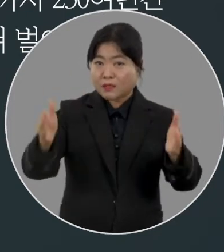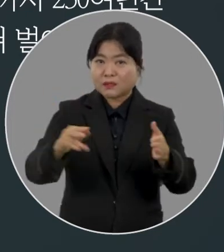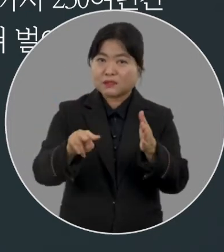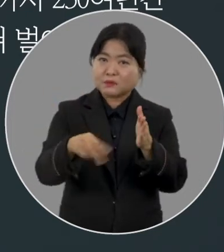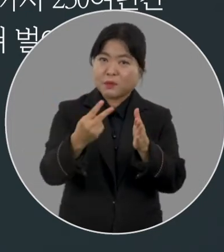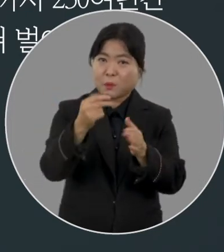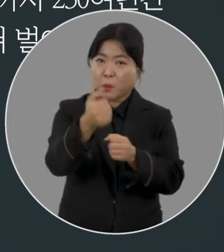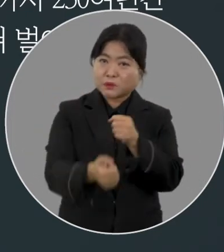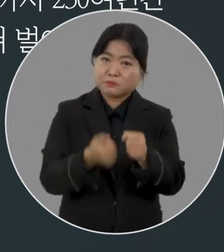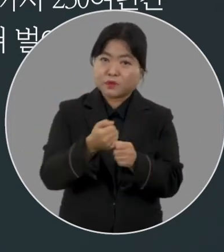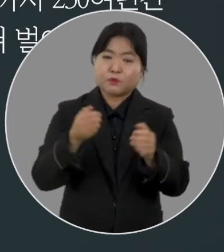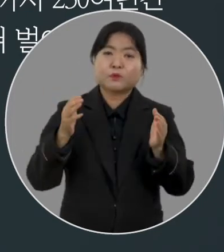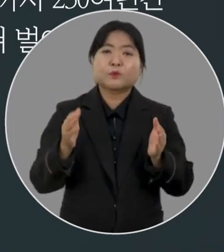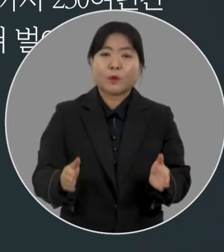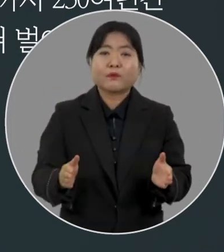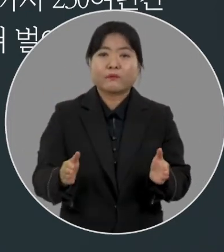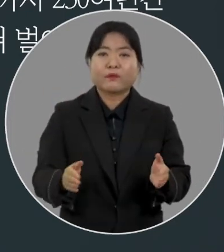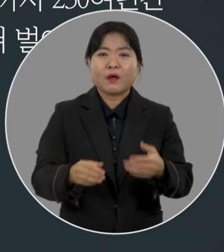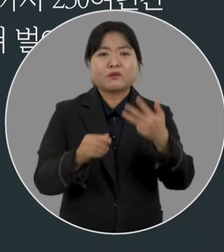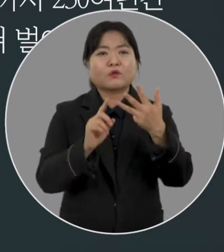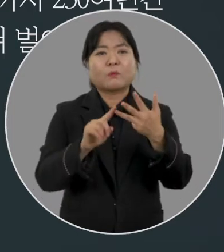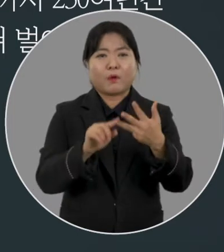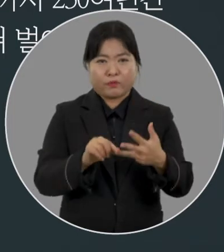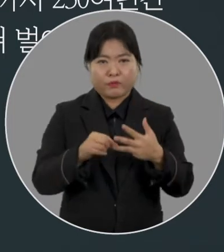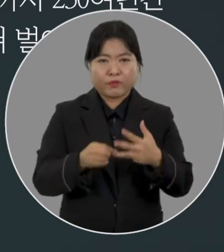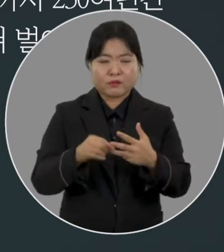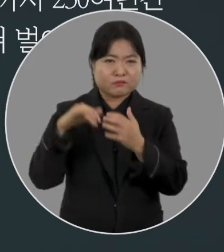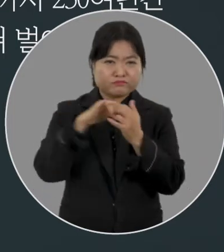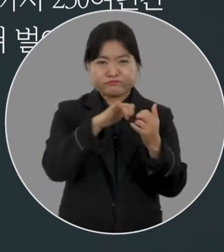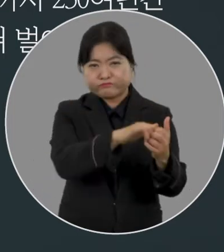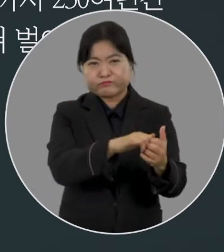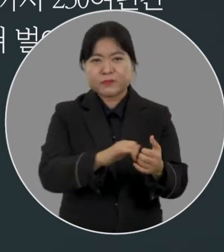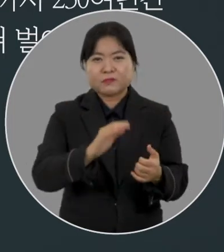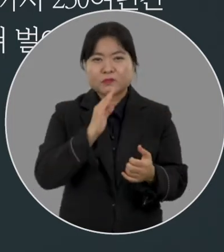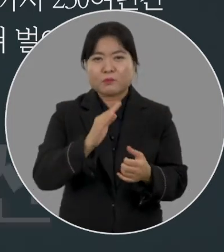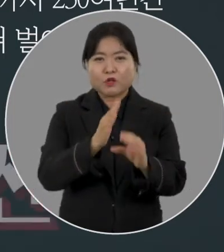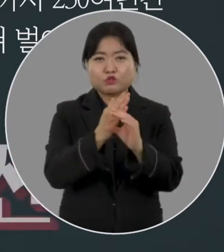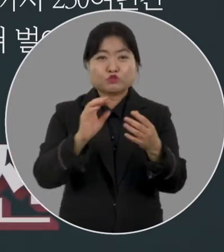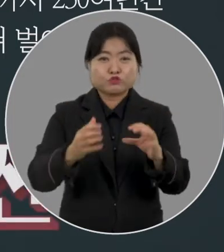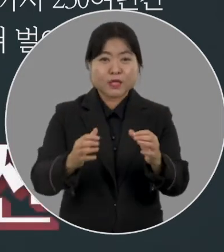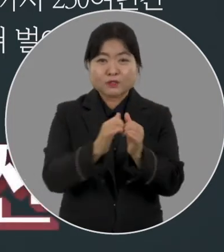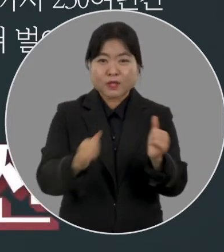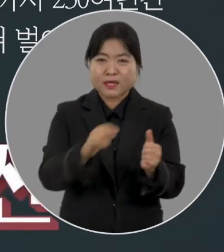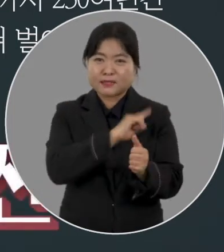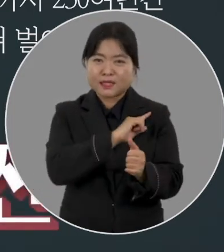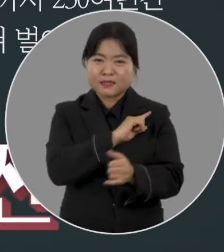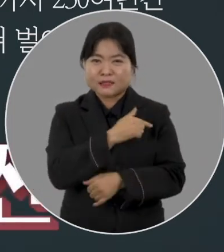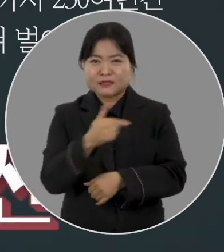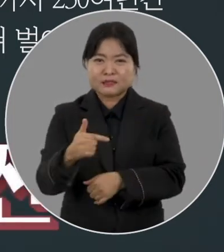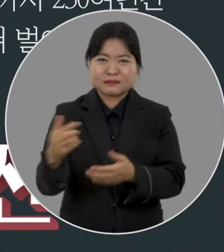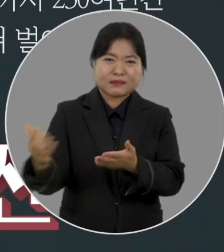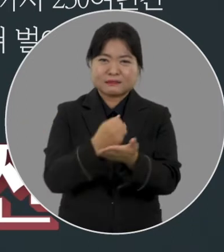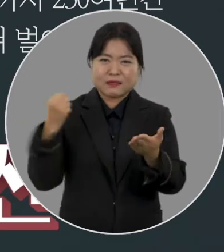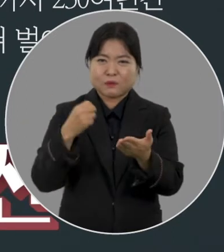한 250여 년간 8차례에 걸쳐서 벌어졌던 정말 중세 인류의 가장